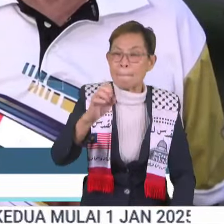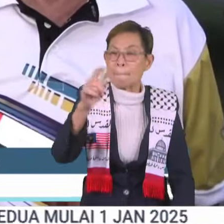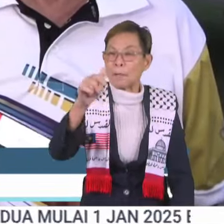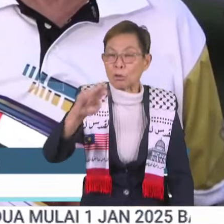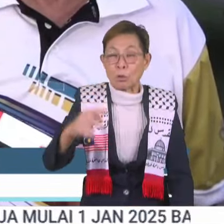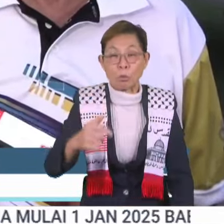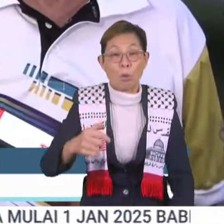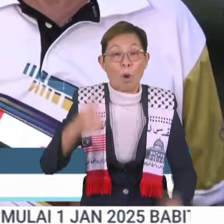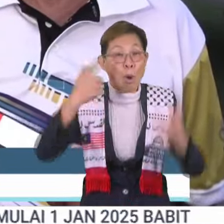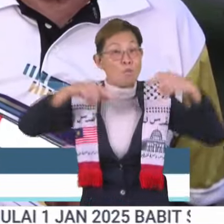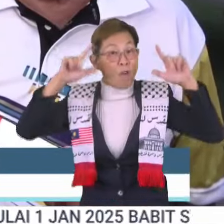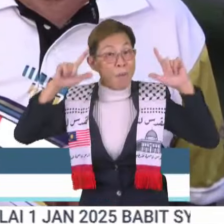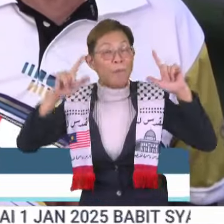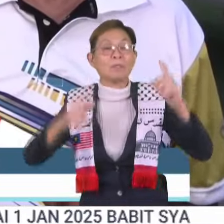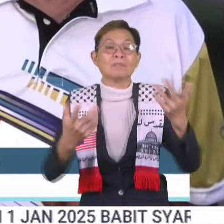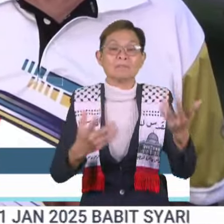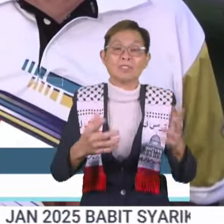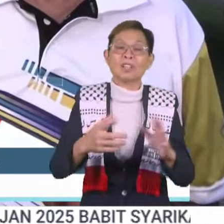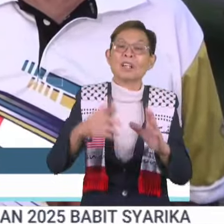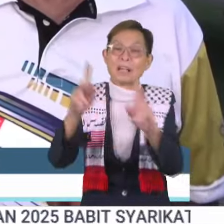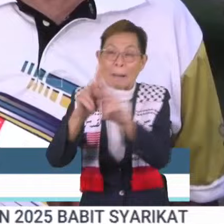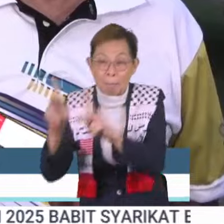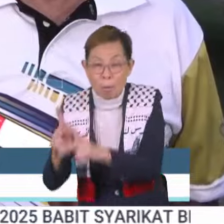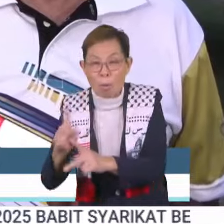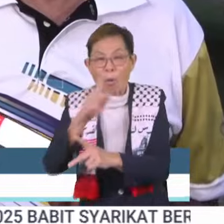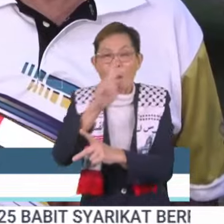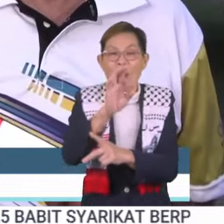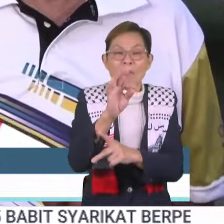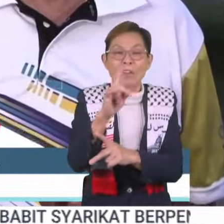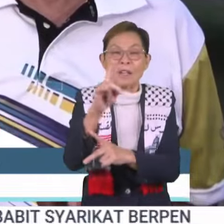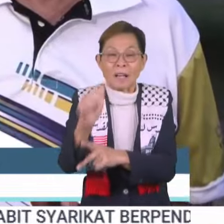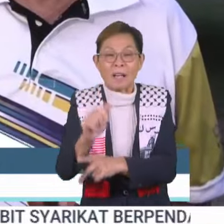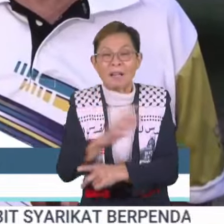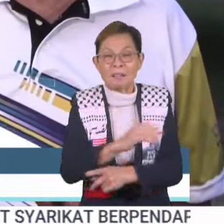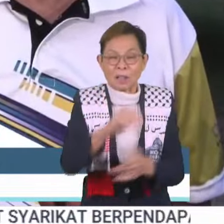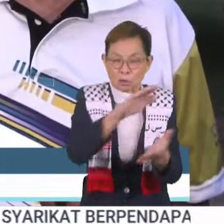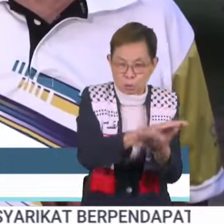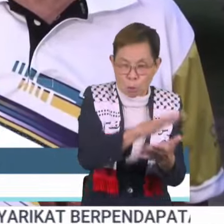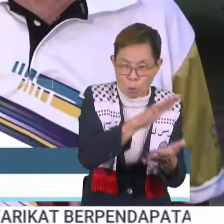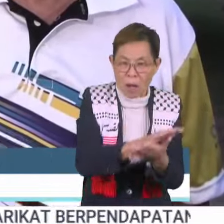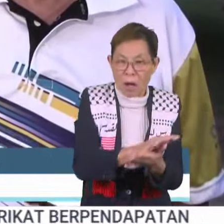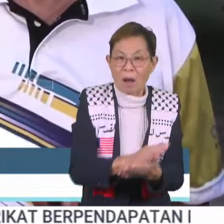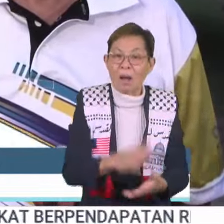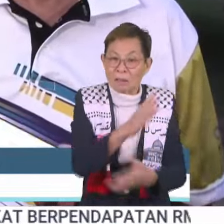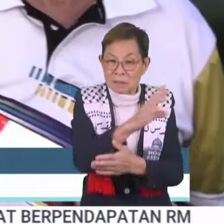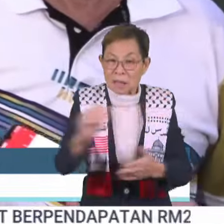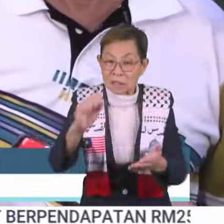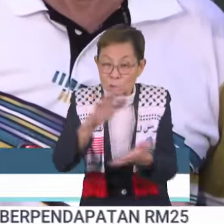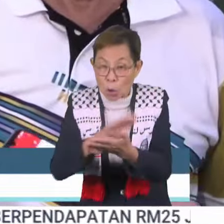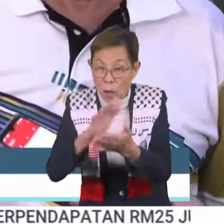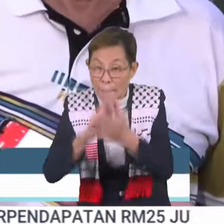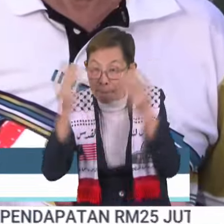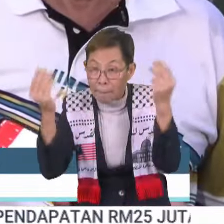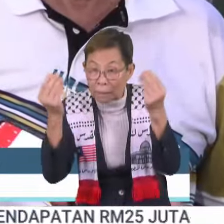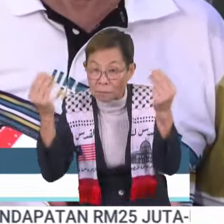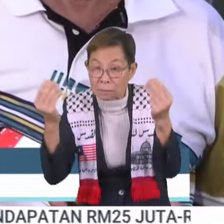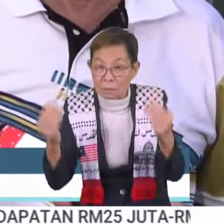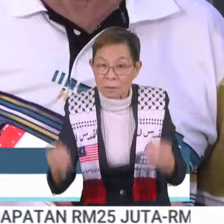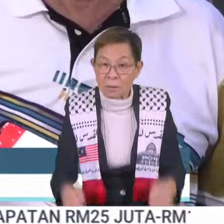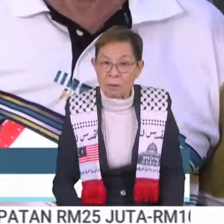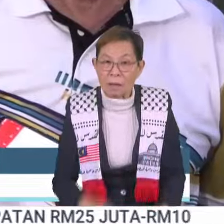bandar. Macam di kawasan Felda, di sekolah dan tu lah. Sekolah dan tu sebab sekolah pun dia dalam majlis